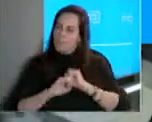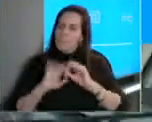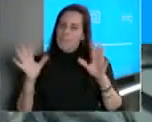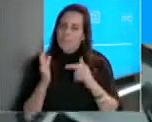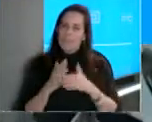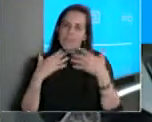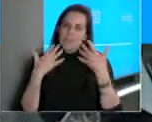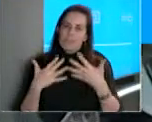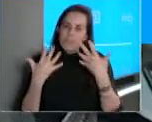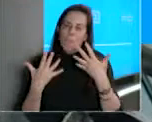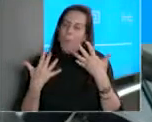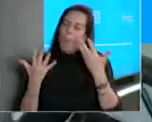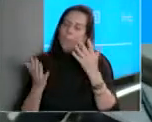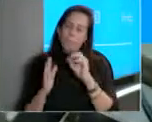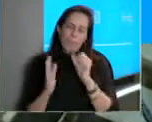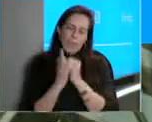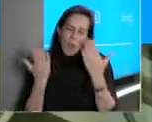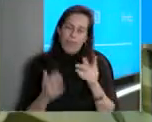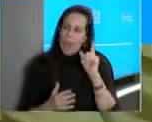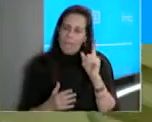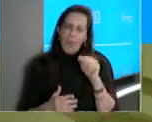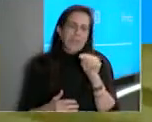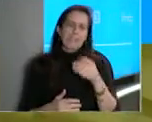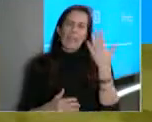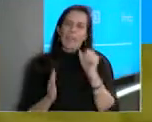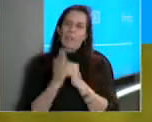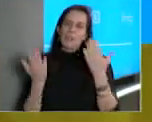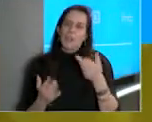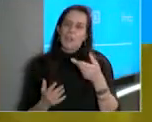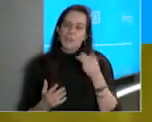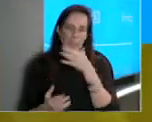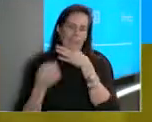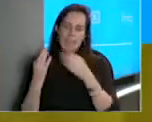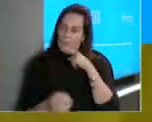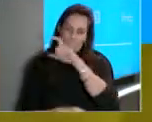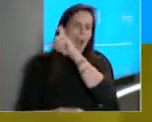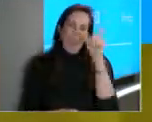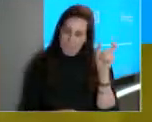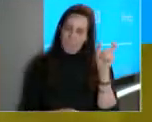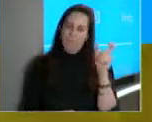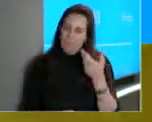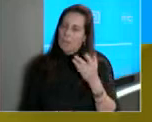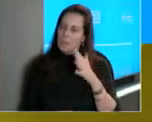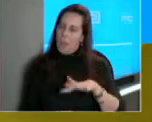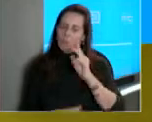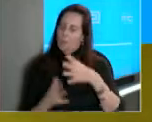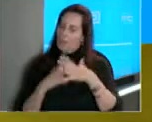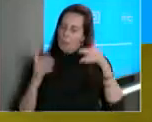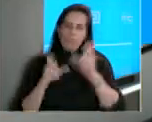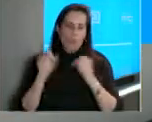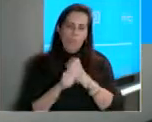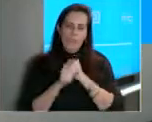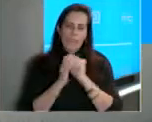מפרסמים סיפור בהמשכים בעיתון וכו'. אבל זה היה עיתון הרבה יותר רציני, עם מערכת הרבה יותר גדולה של